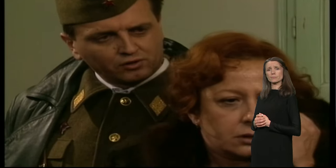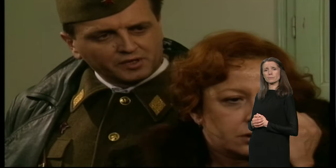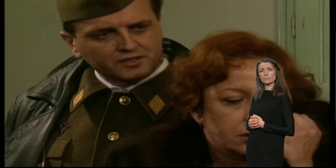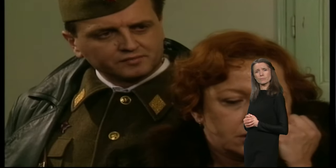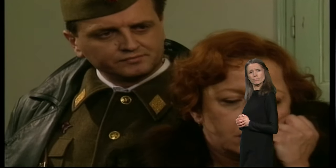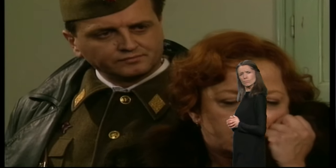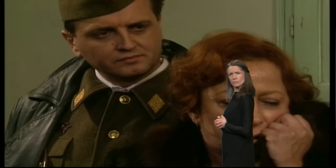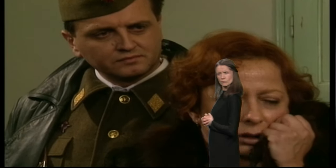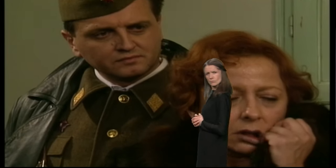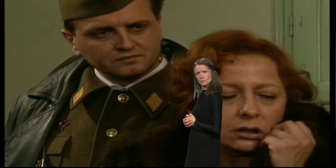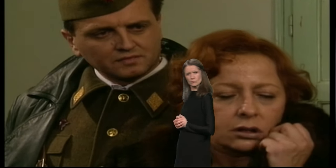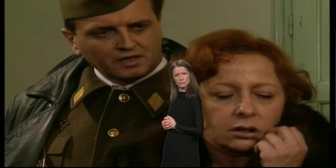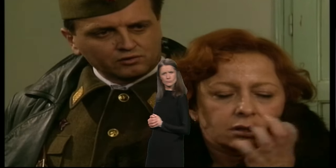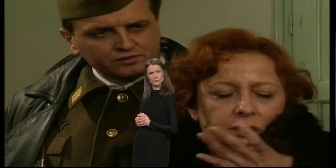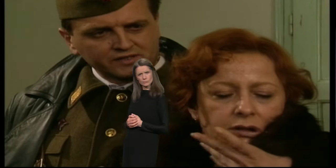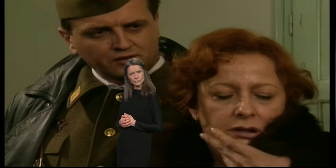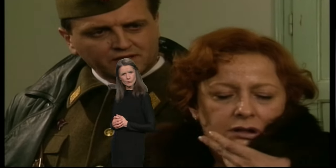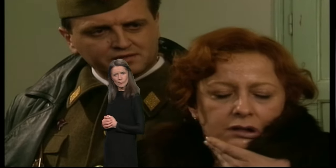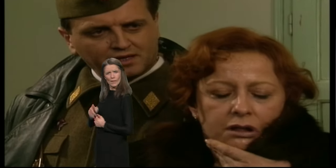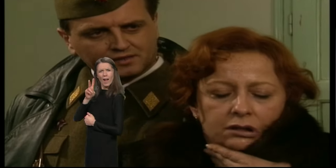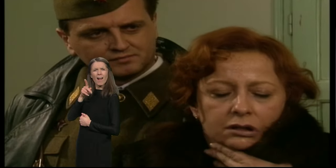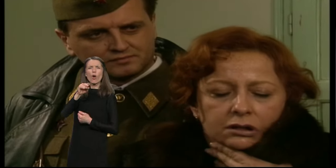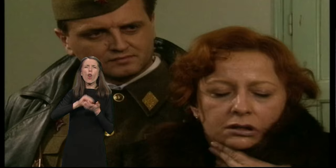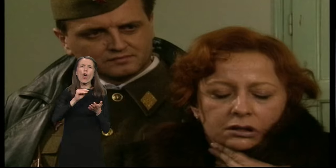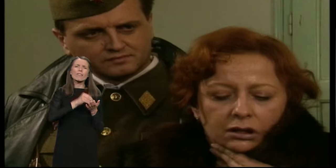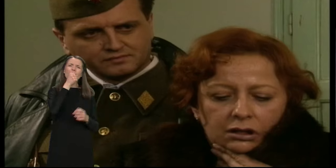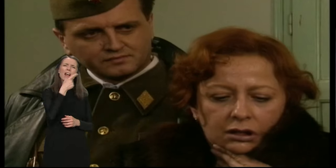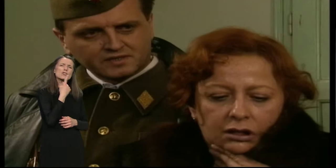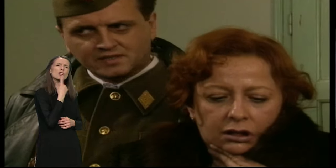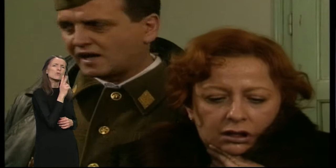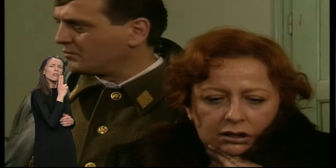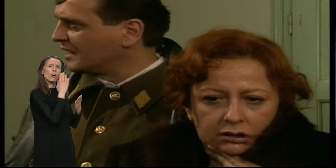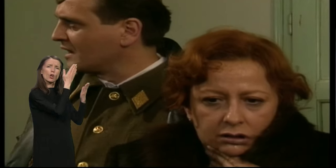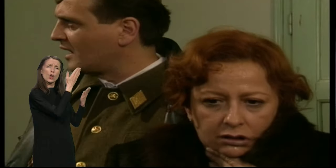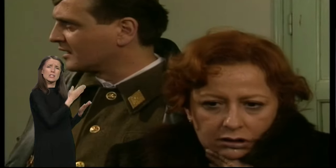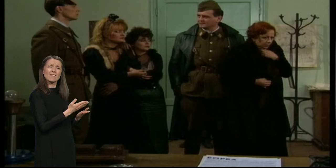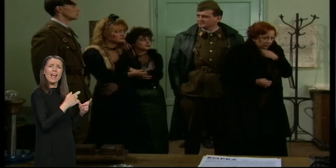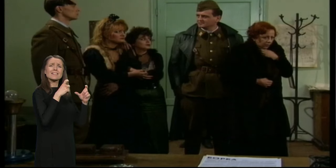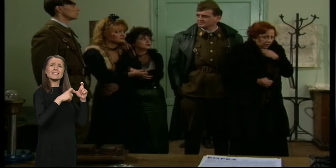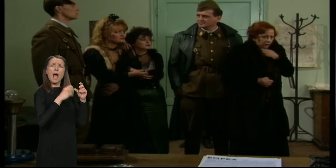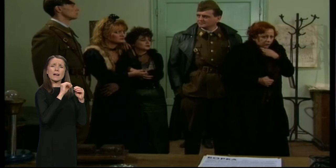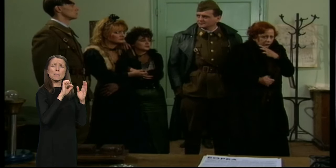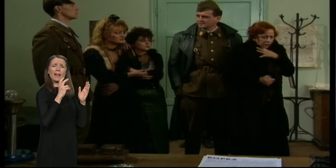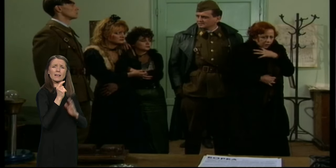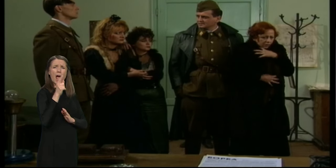Kako ono beše? Kako su vas novinari zvali? Sara Bernard.